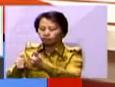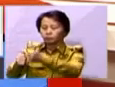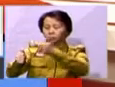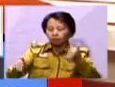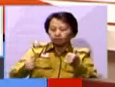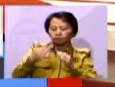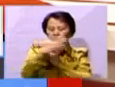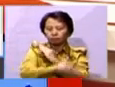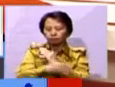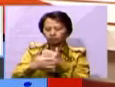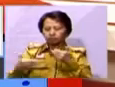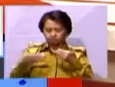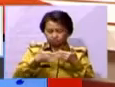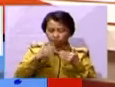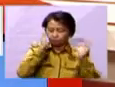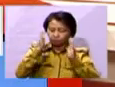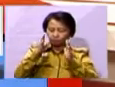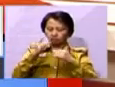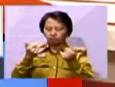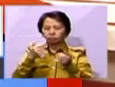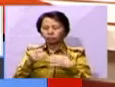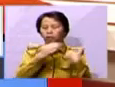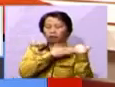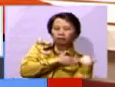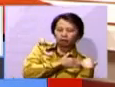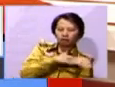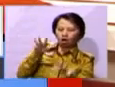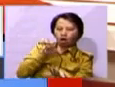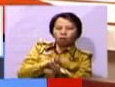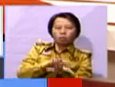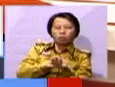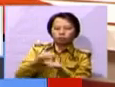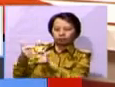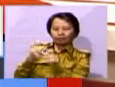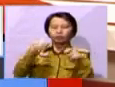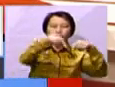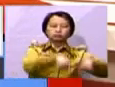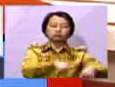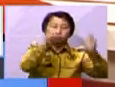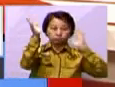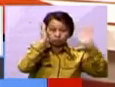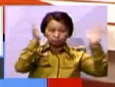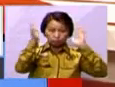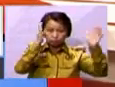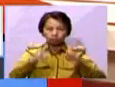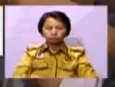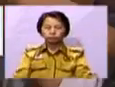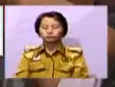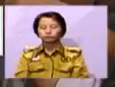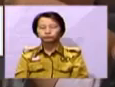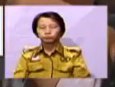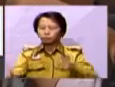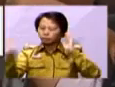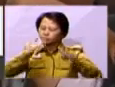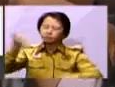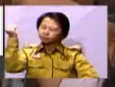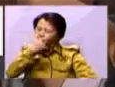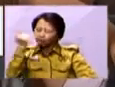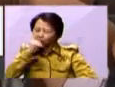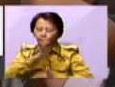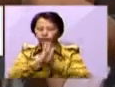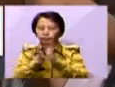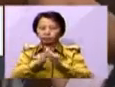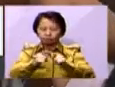negara jiran, khususnya Malaysia, terbeban dengan masalah kebanjiran pelarian Rohingya. Malaysia tegas beliau tidak mahu terus